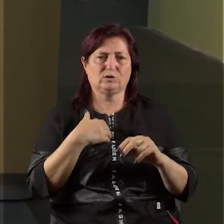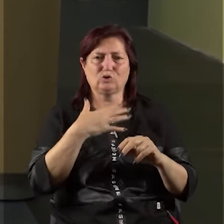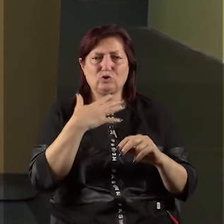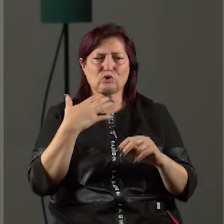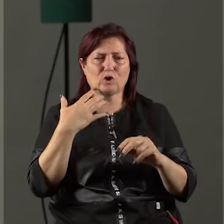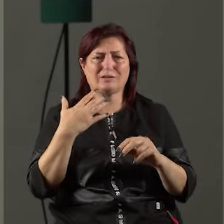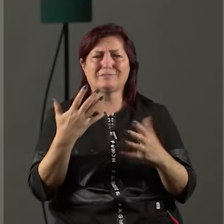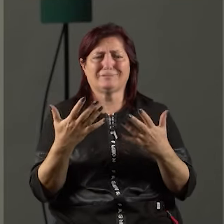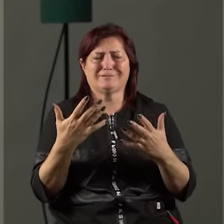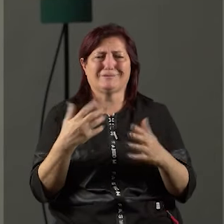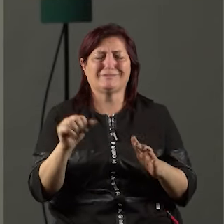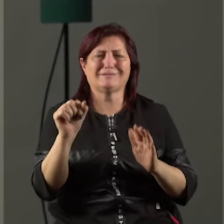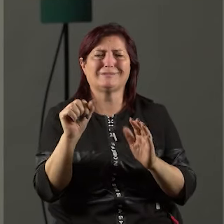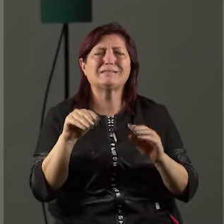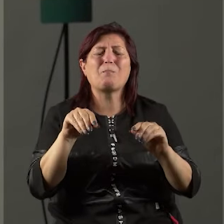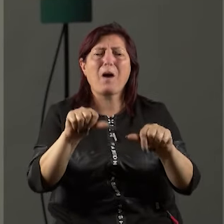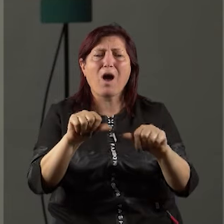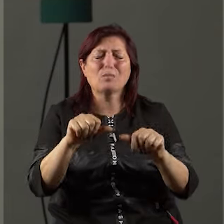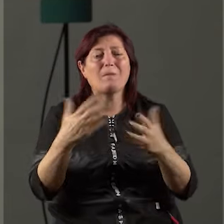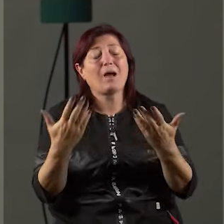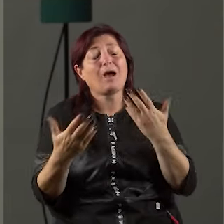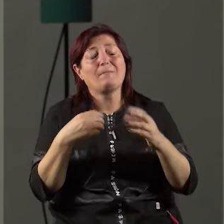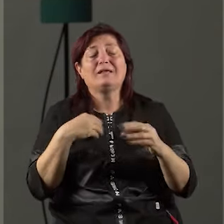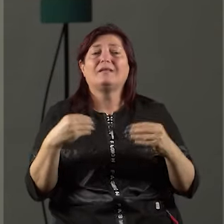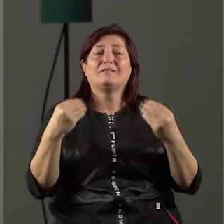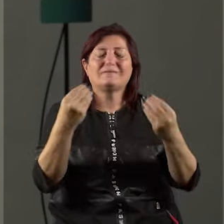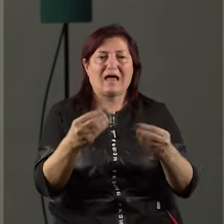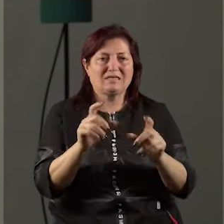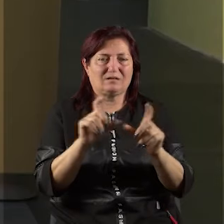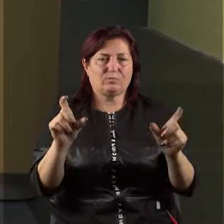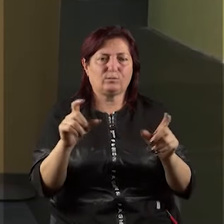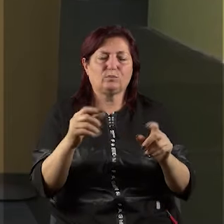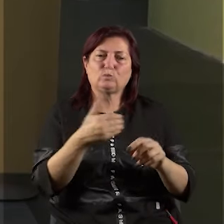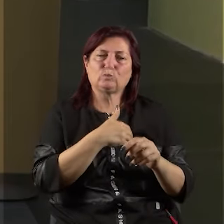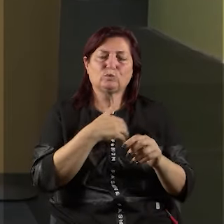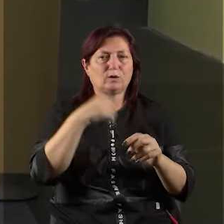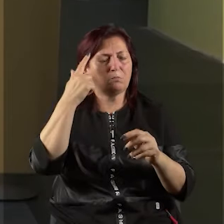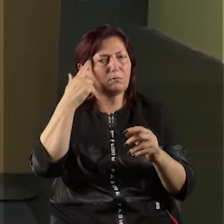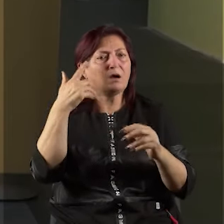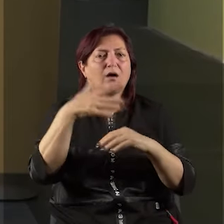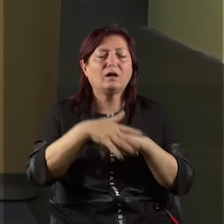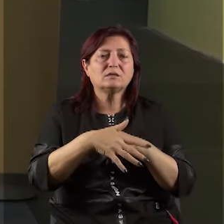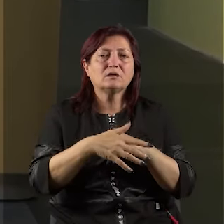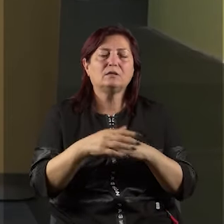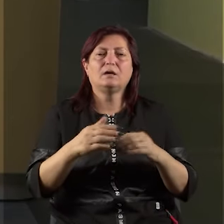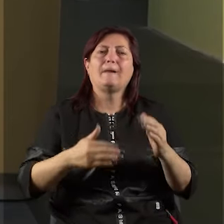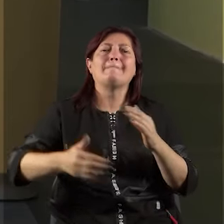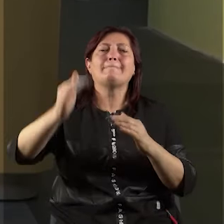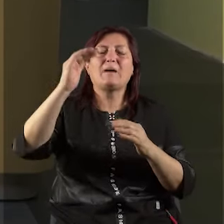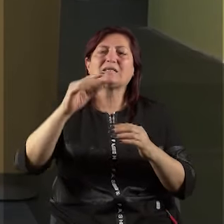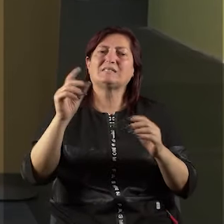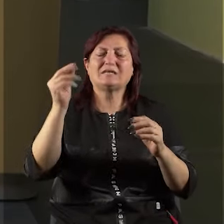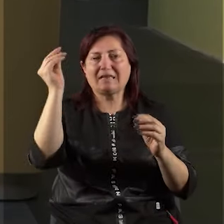քան տալիս եմ դպրոցականներին։ Գոնե փորձում եմ ըմբռնել, թե ասենք բարձր դասարանցիները ինչ սկզբունքներով, հա,